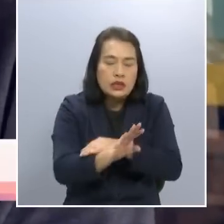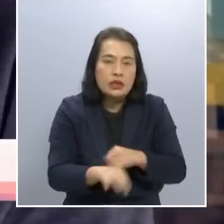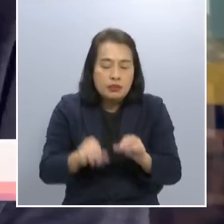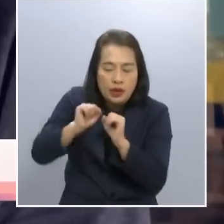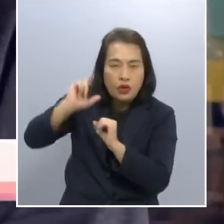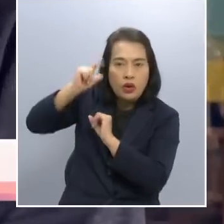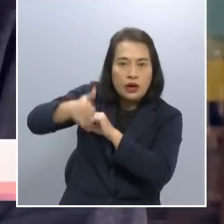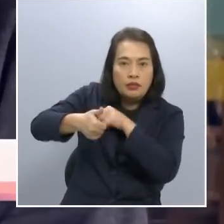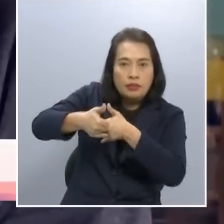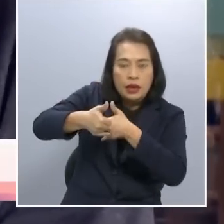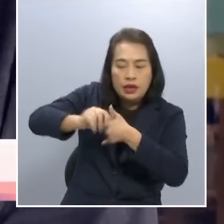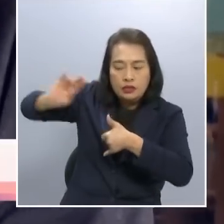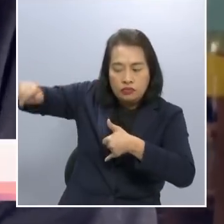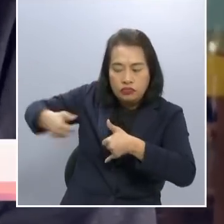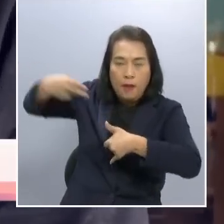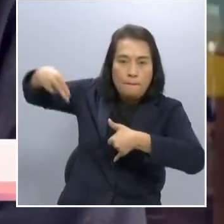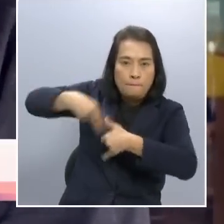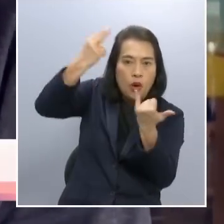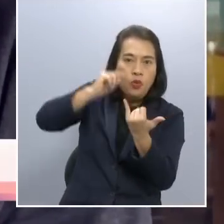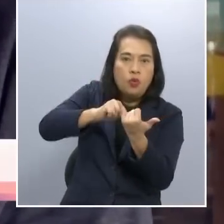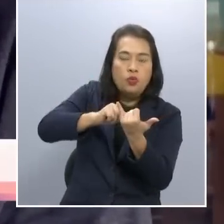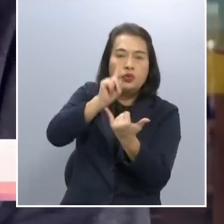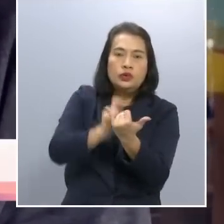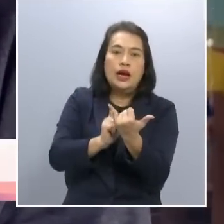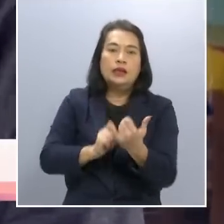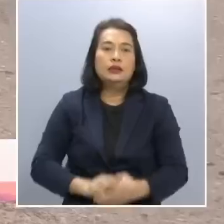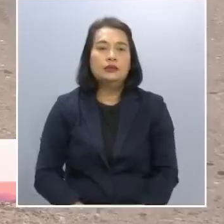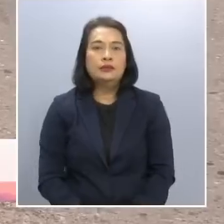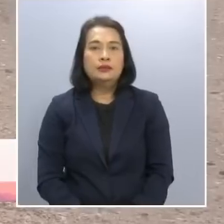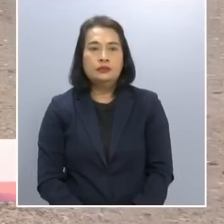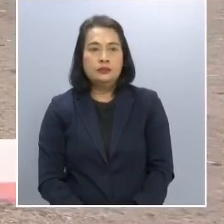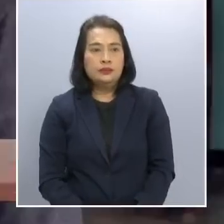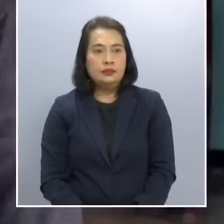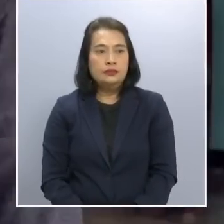อเหตุวิ่งเข้าไปยิงลูกสาวจนลูกเสียชีวิต